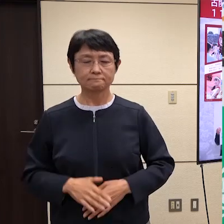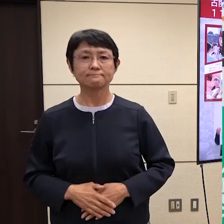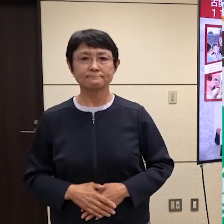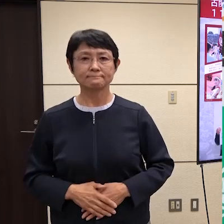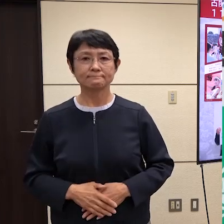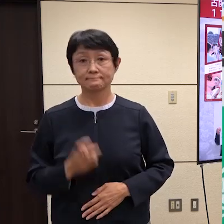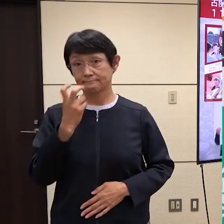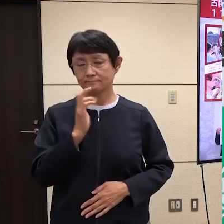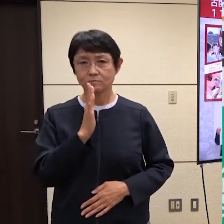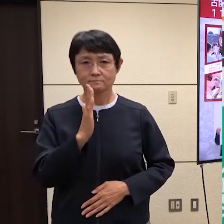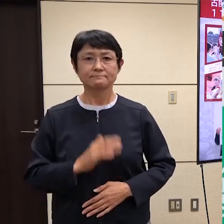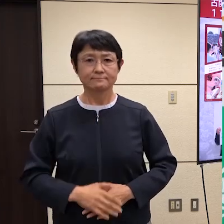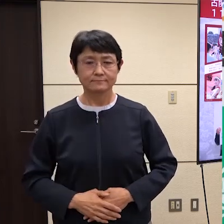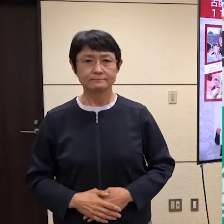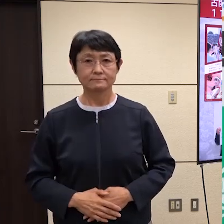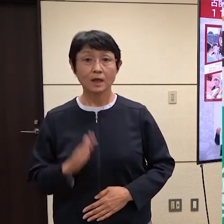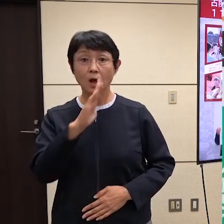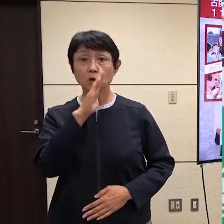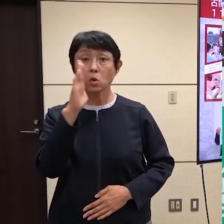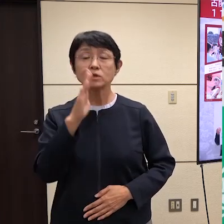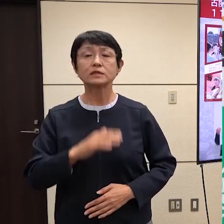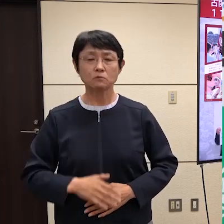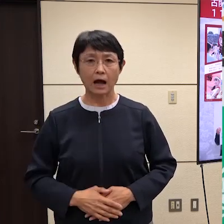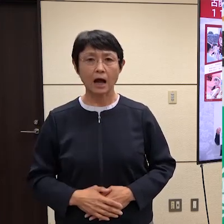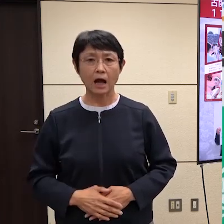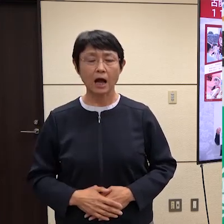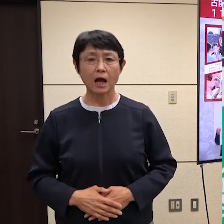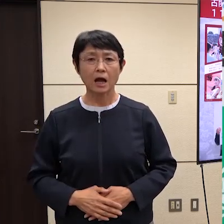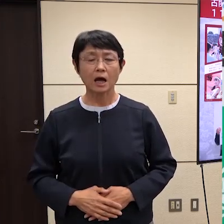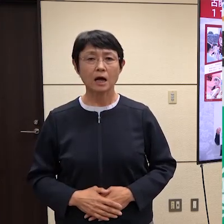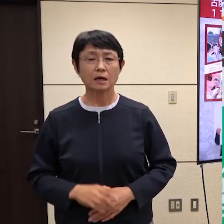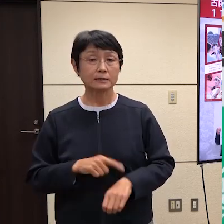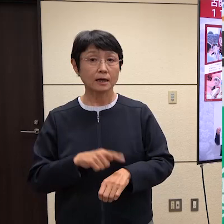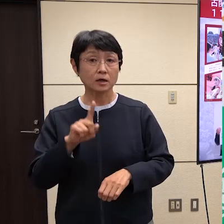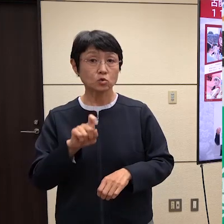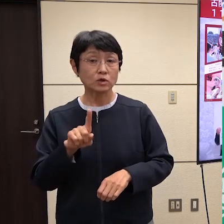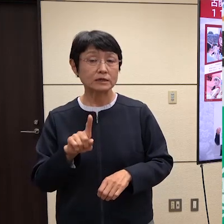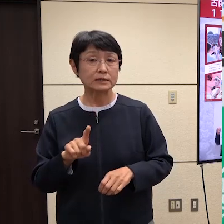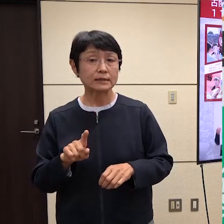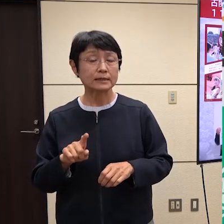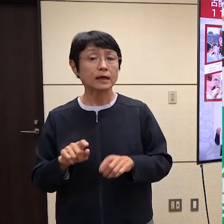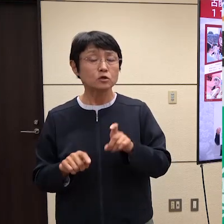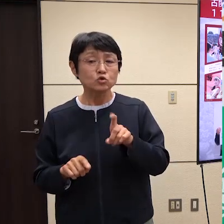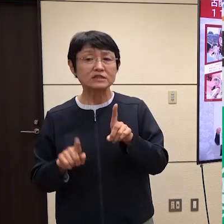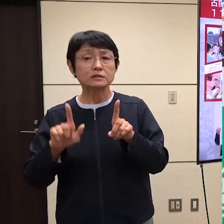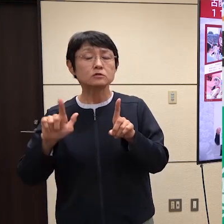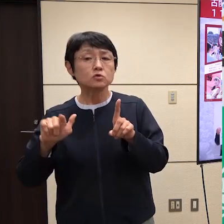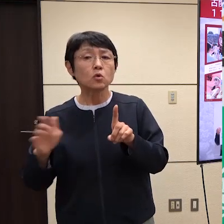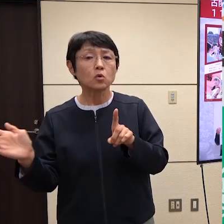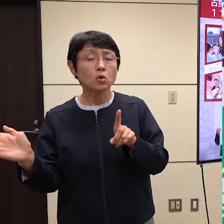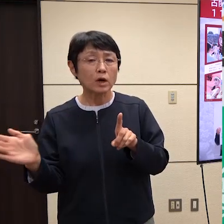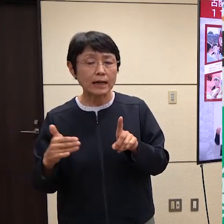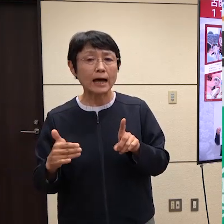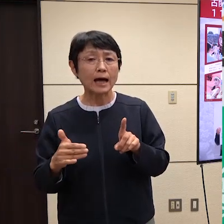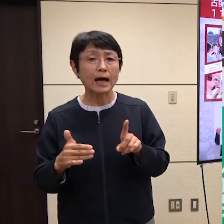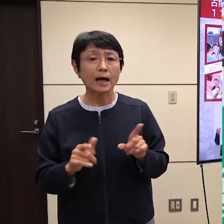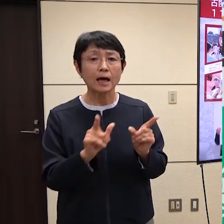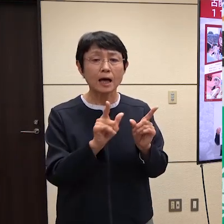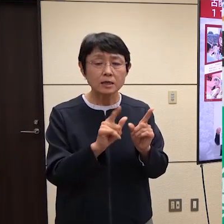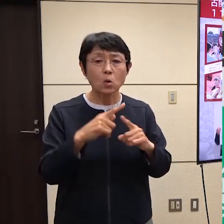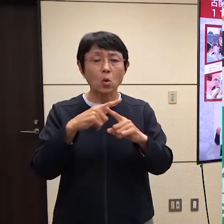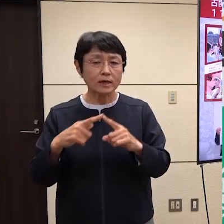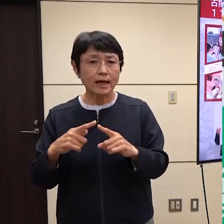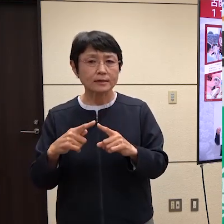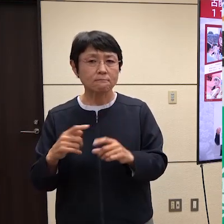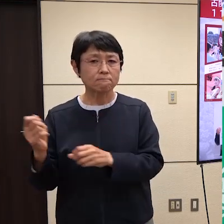聞いていただきたいんですけど、当日はですね、まず11時15分から早慶両校によるエール交換があ